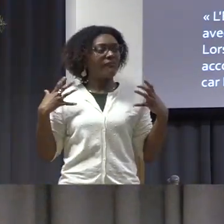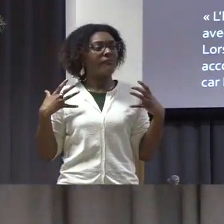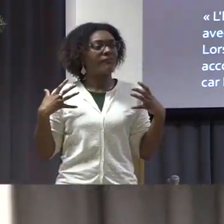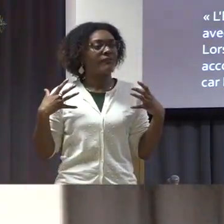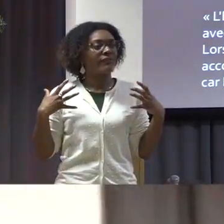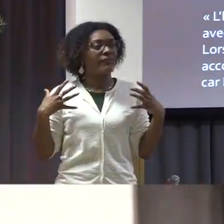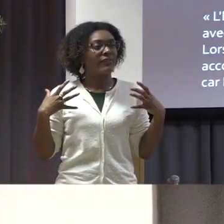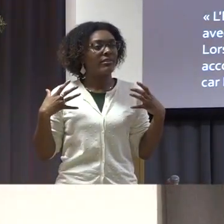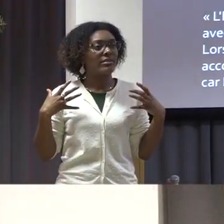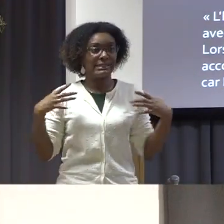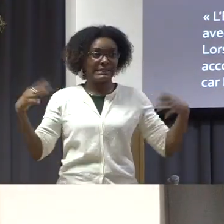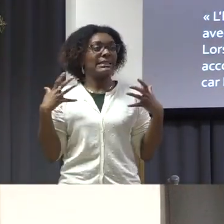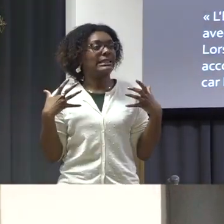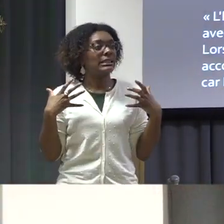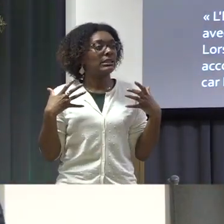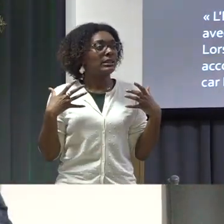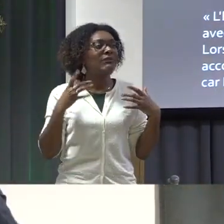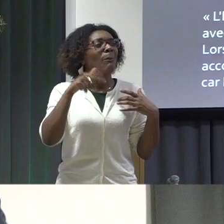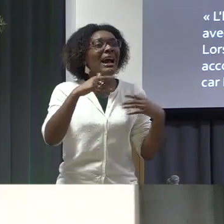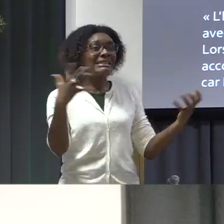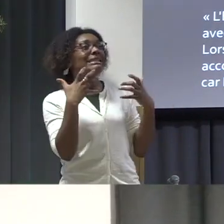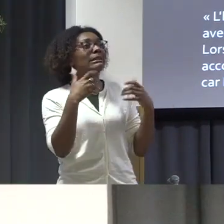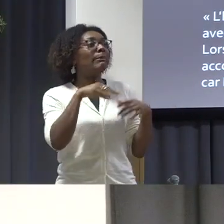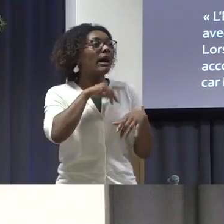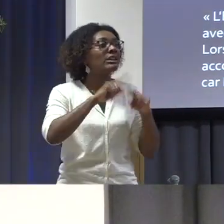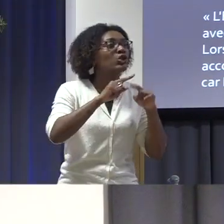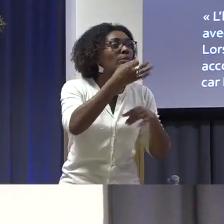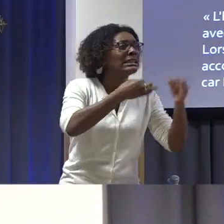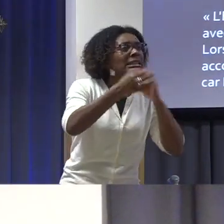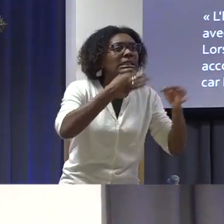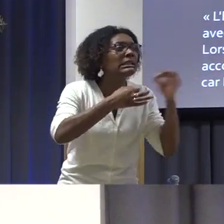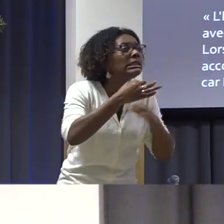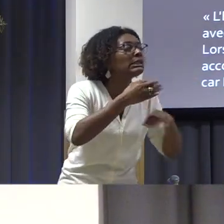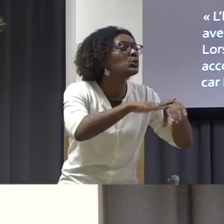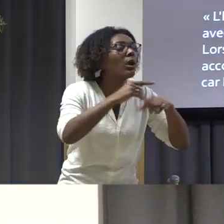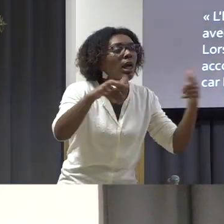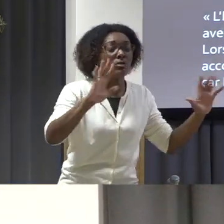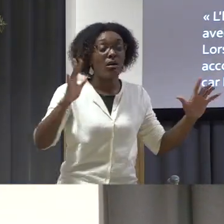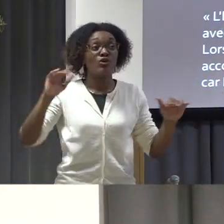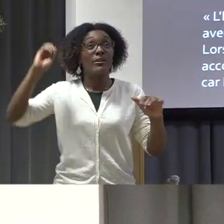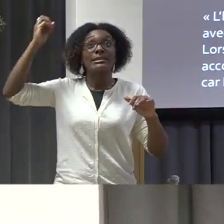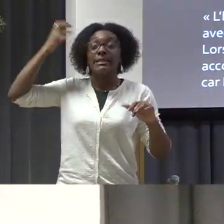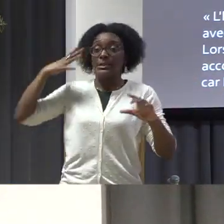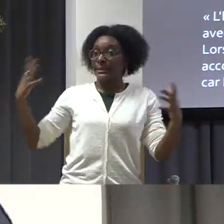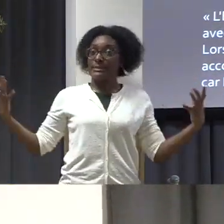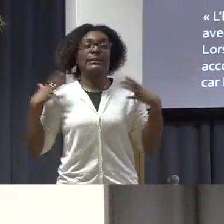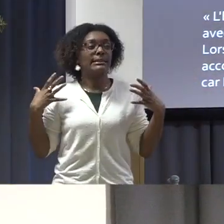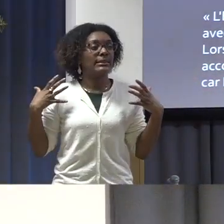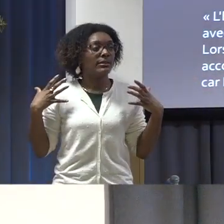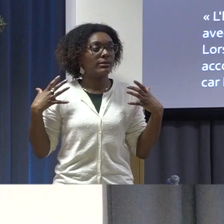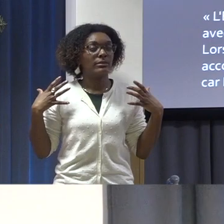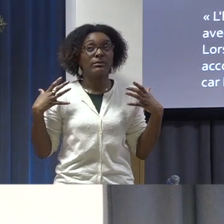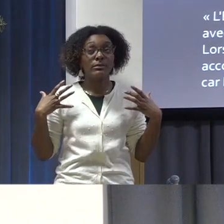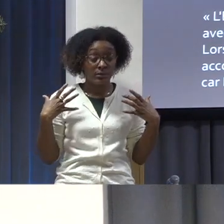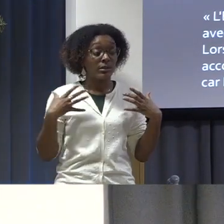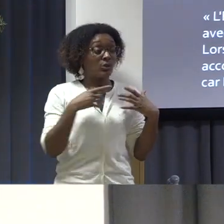passer mais soyons saisis par l'esprit du heat saisira tu prophétise ratu prophétisé avec eux et